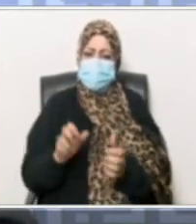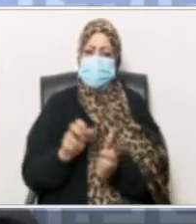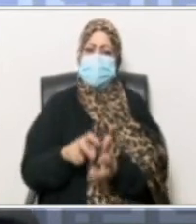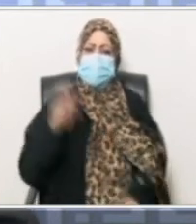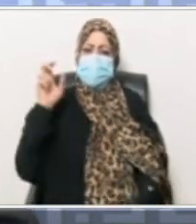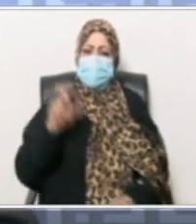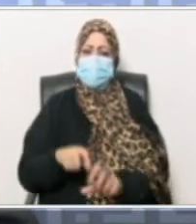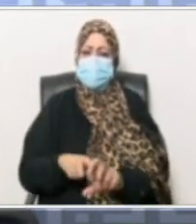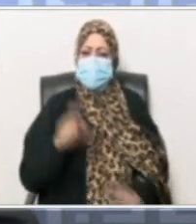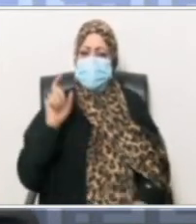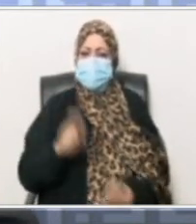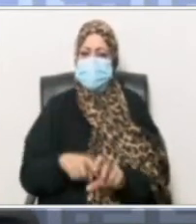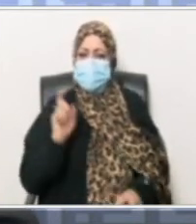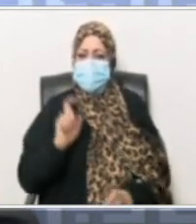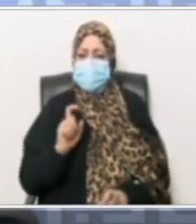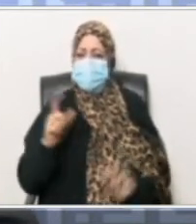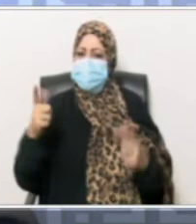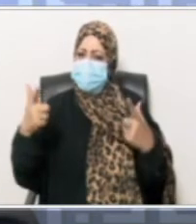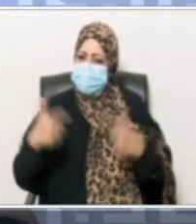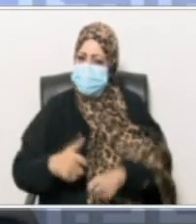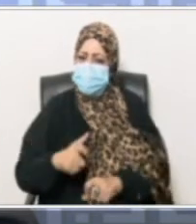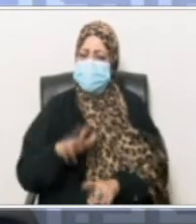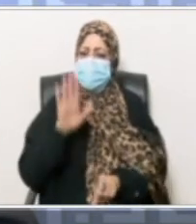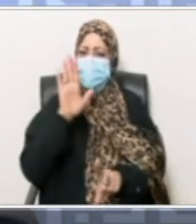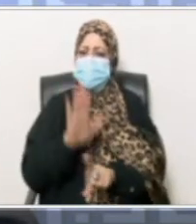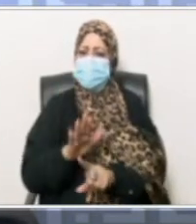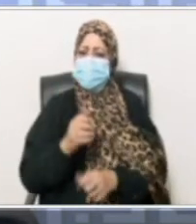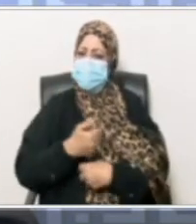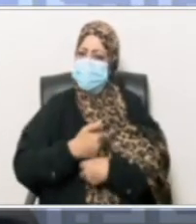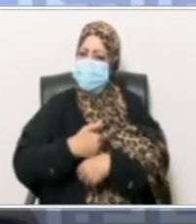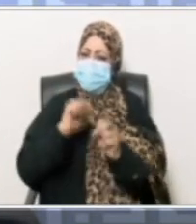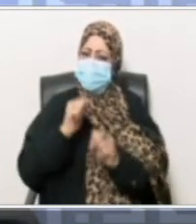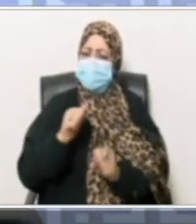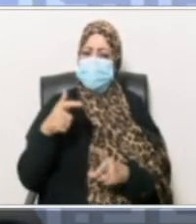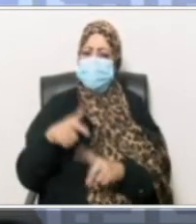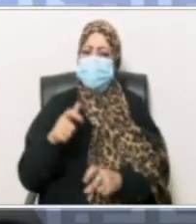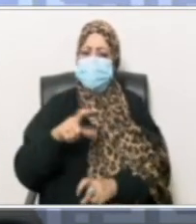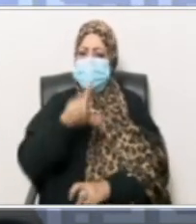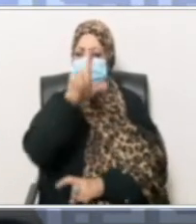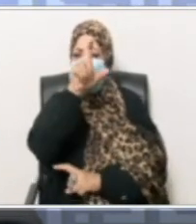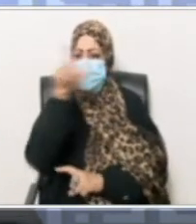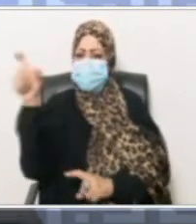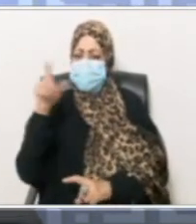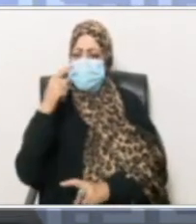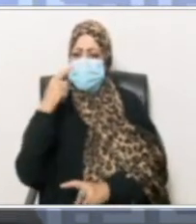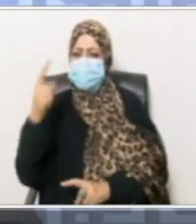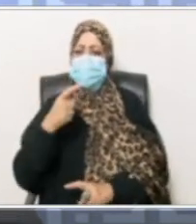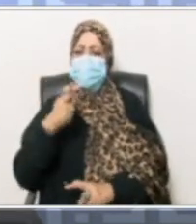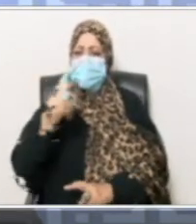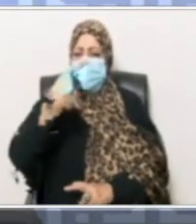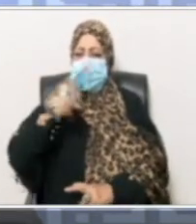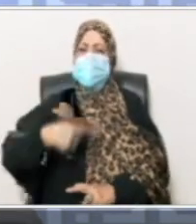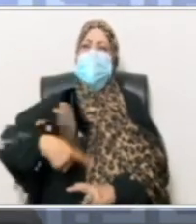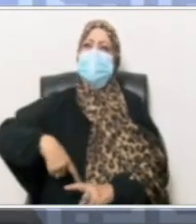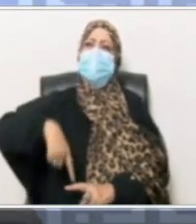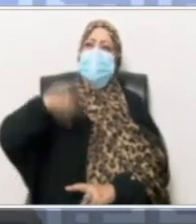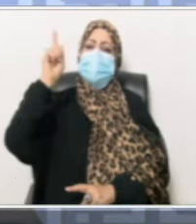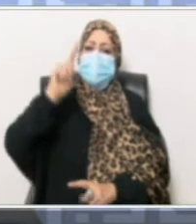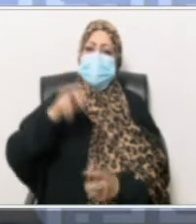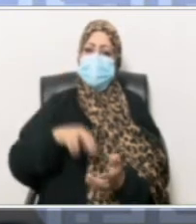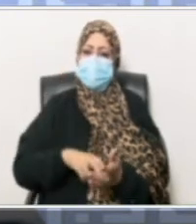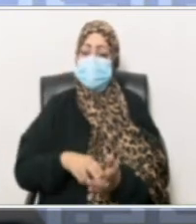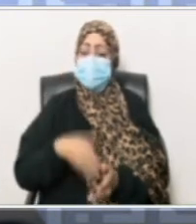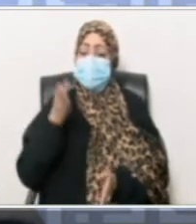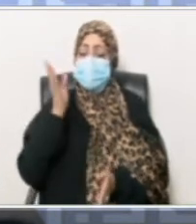المسلمون رؤوسهم وأن يرفعوا راية الإسلام لا يستحيون من ذلك. أما أنت يا أخ أحمد الذي قلت من بنغازي أن